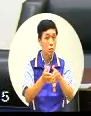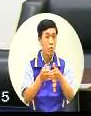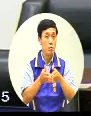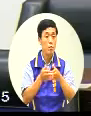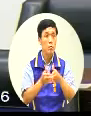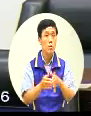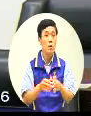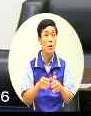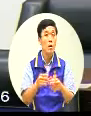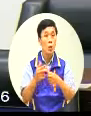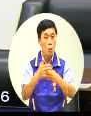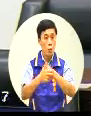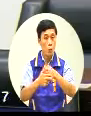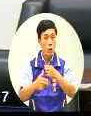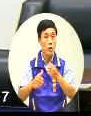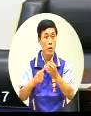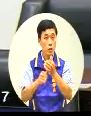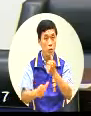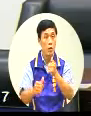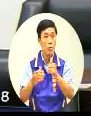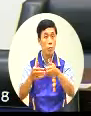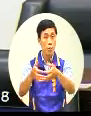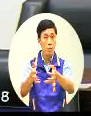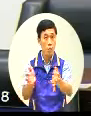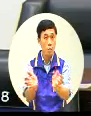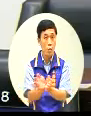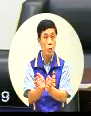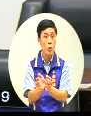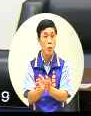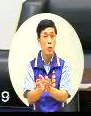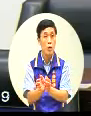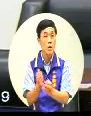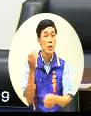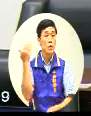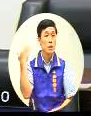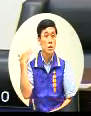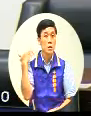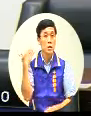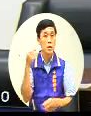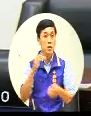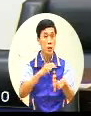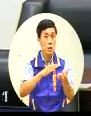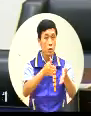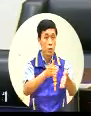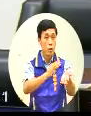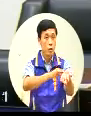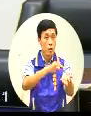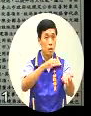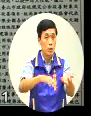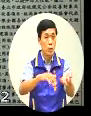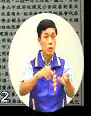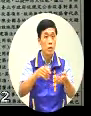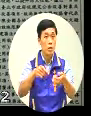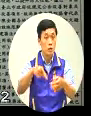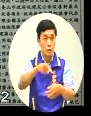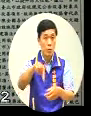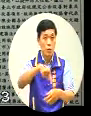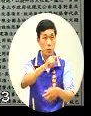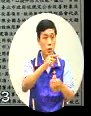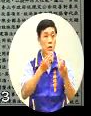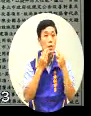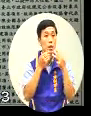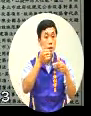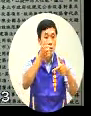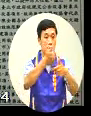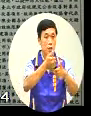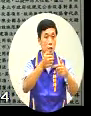实卫生部，那时候当时我们的医院哈，他们有去营建署去拜访